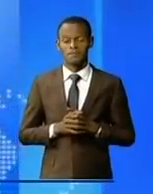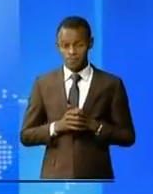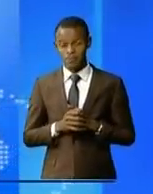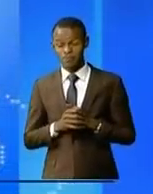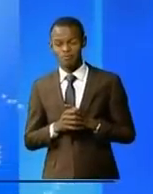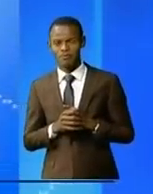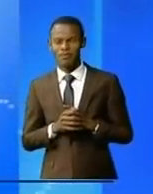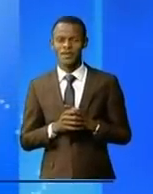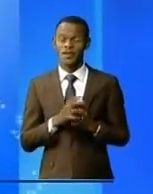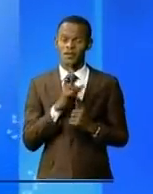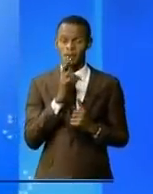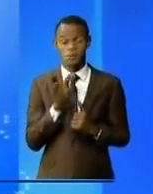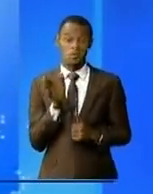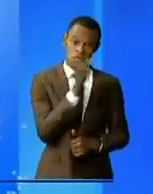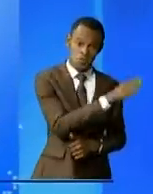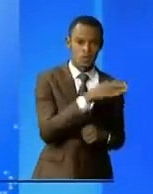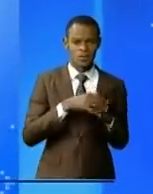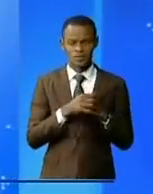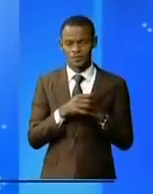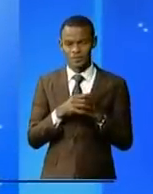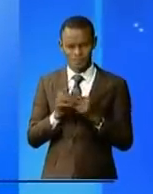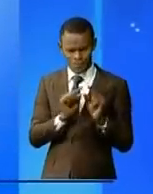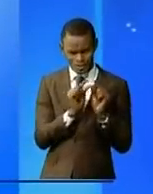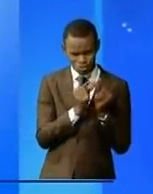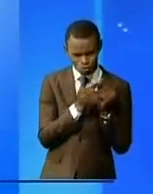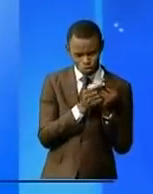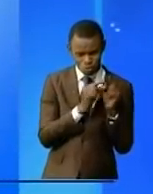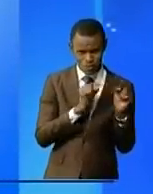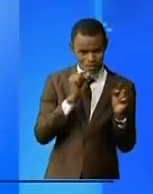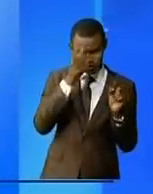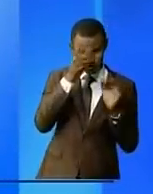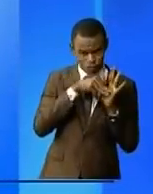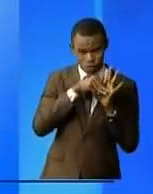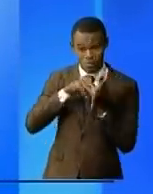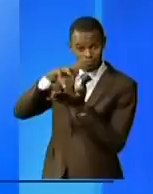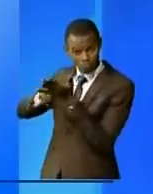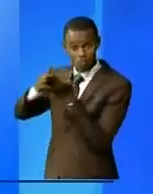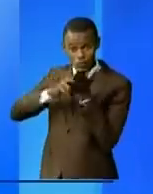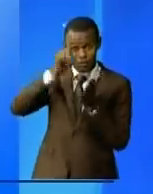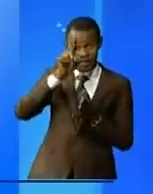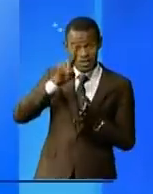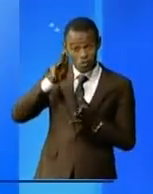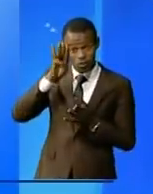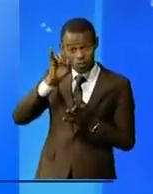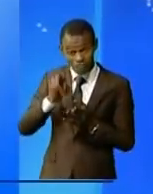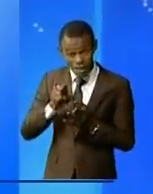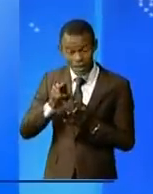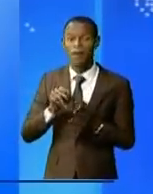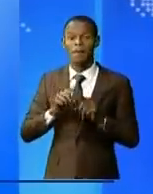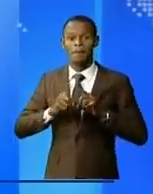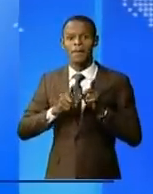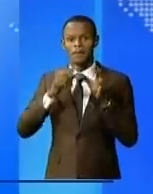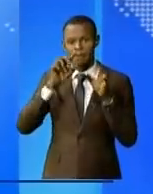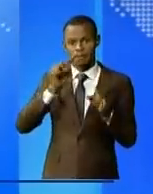Alors qu'une équipe du gouvernement signait les accords à Dubaï, le Premier ministre et chef du gouvernement lui participait à